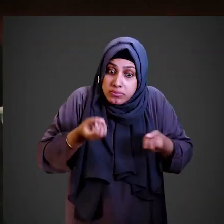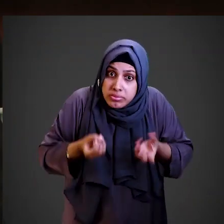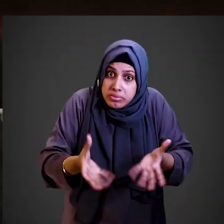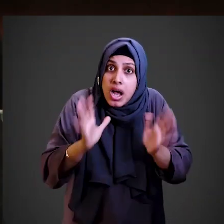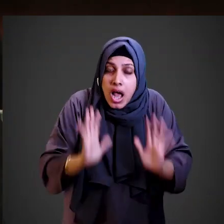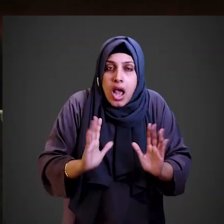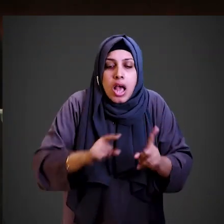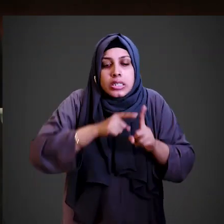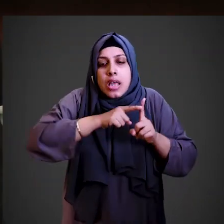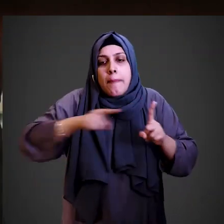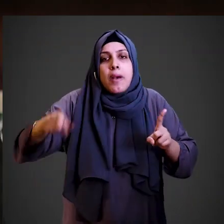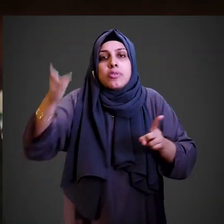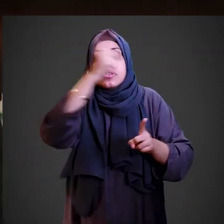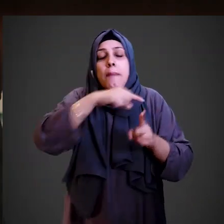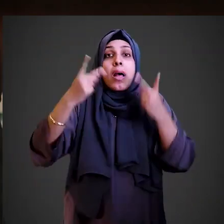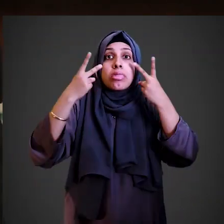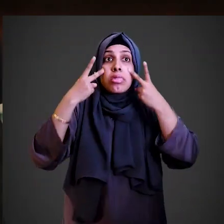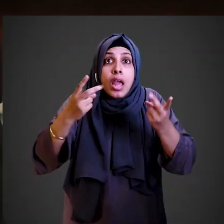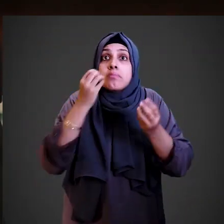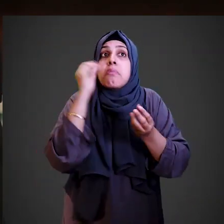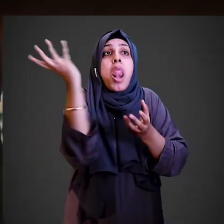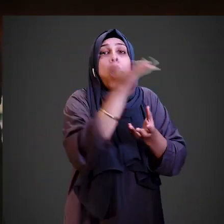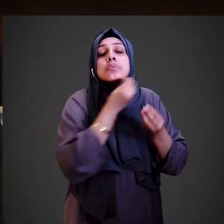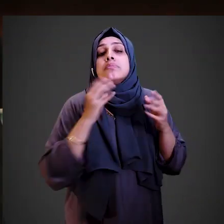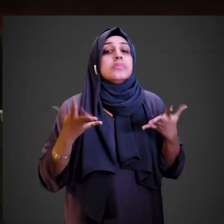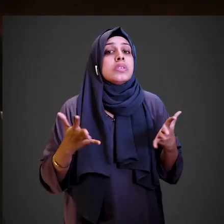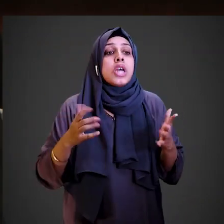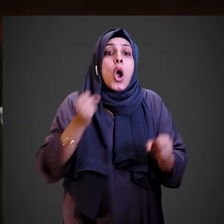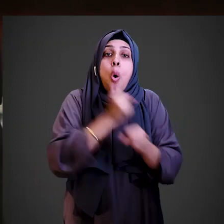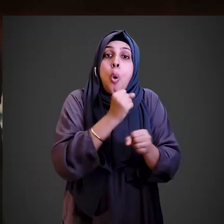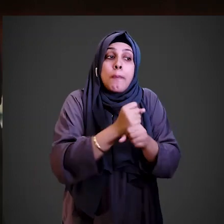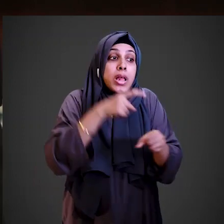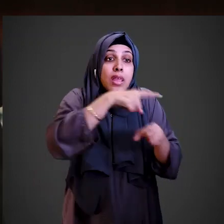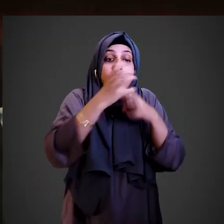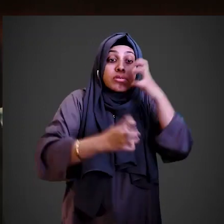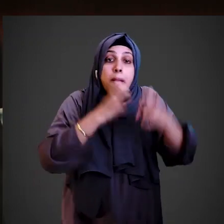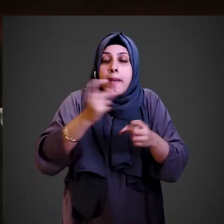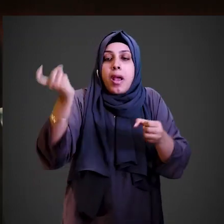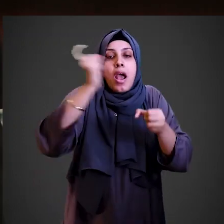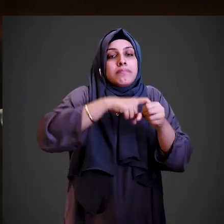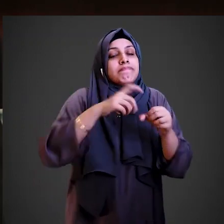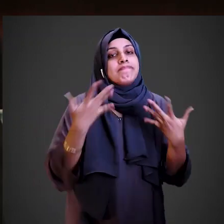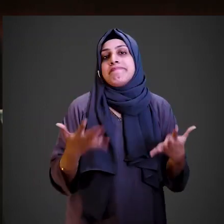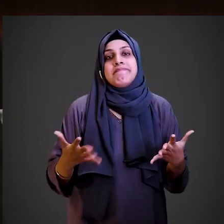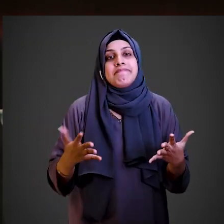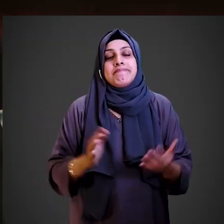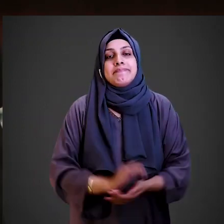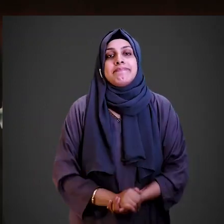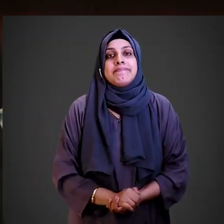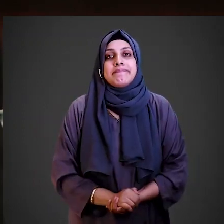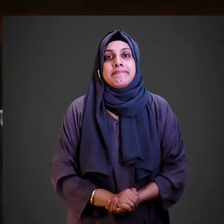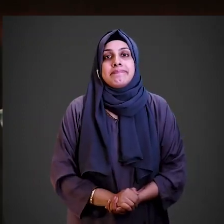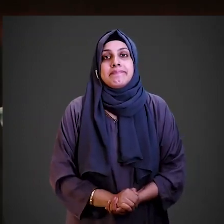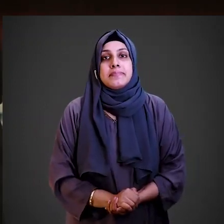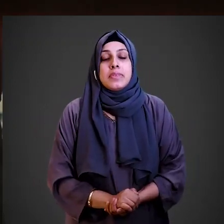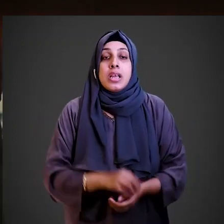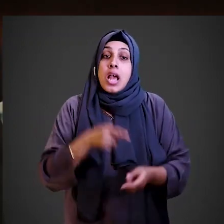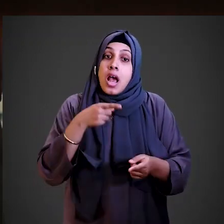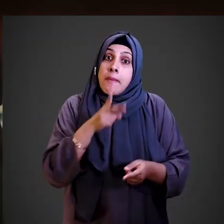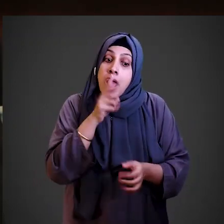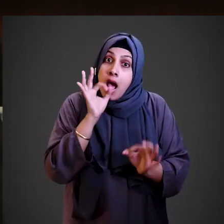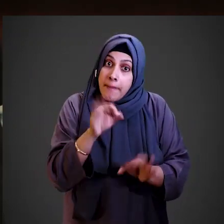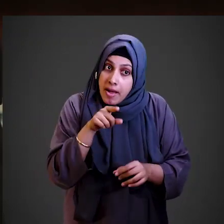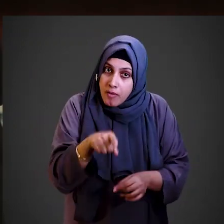لیکن ان کو کسی قسم کی ریکگنیشن نہیں مل رہی حکومتی نظام میں اور حکومتی ڈاکیومنٹس میں۔ تو اسی